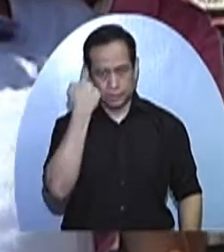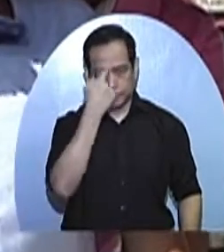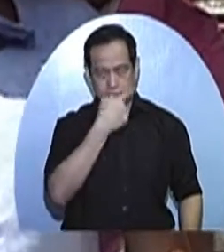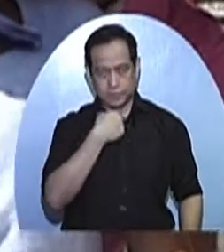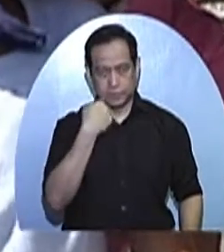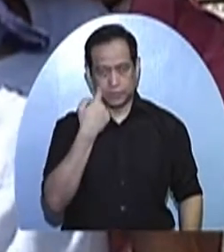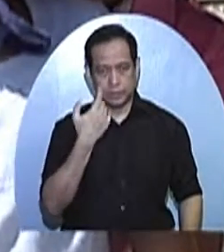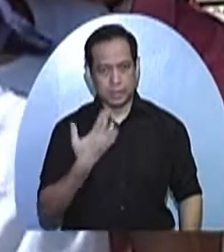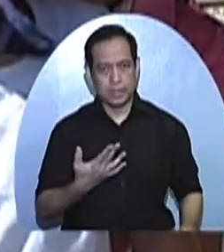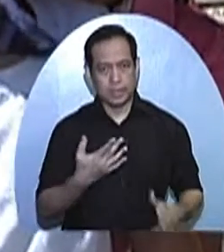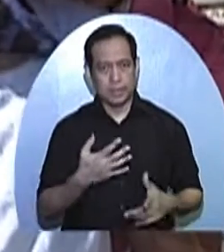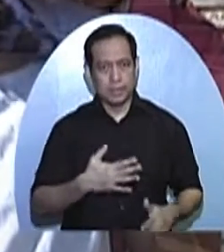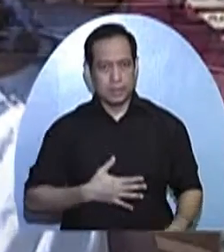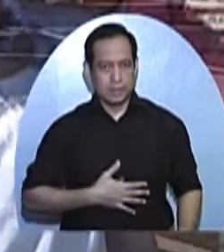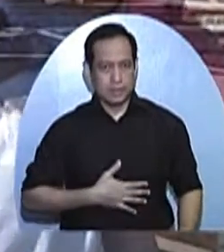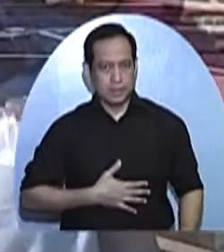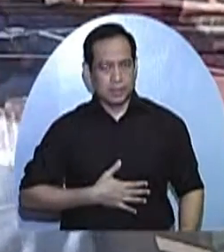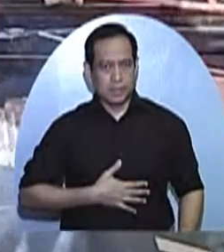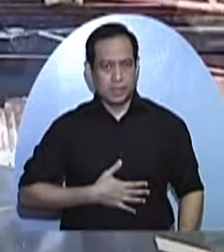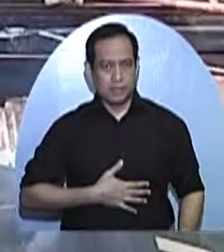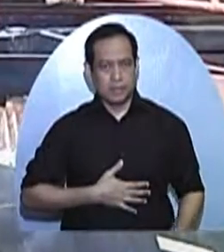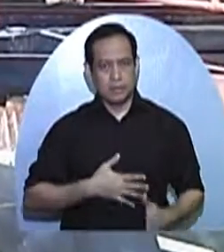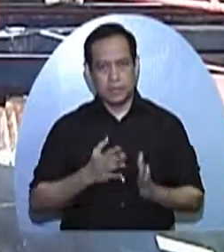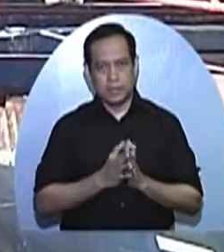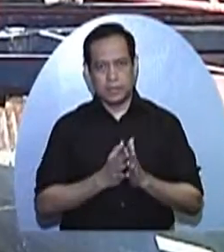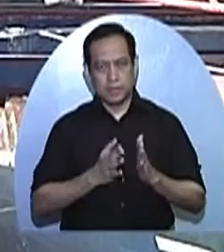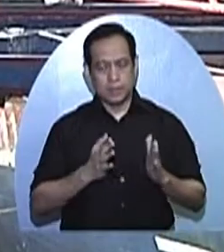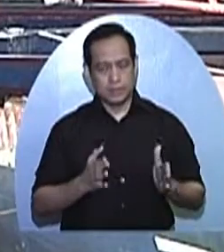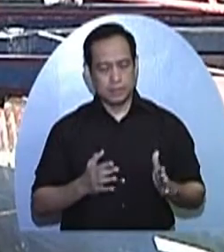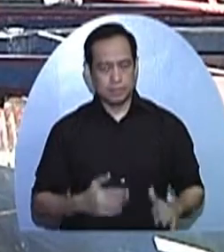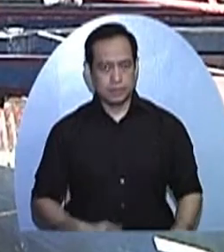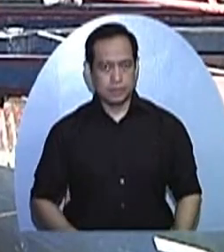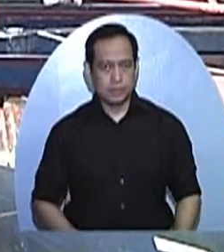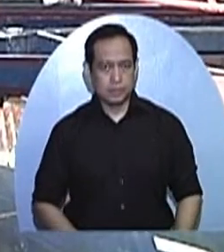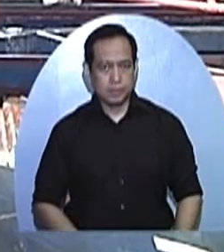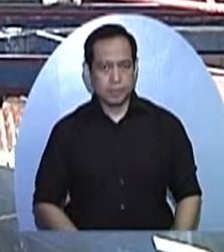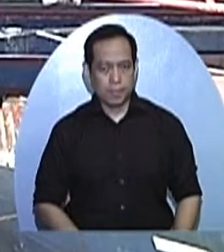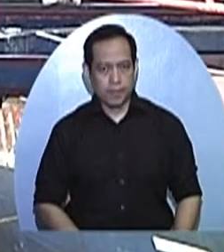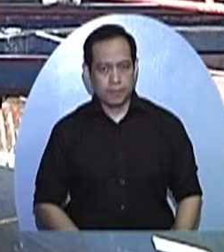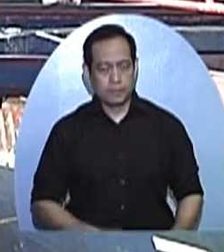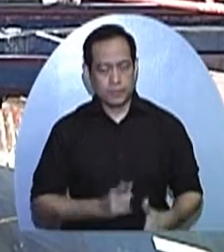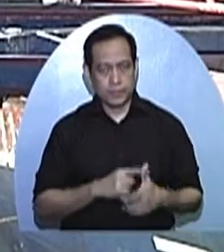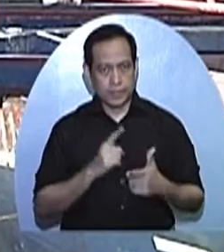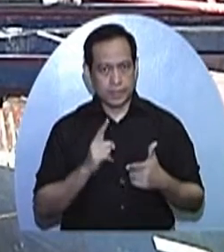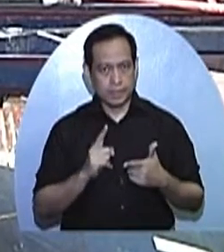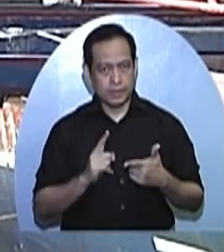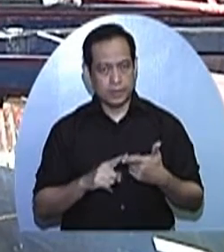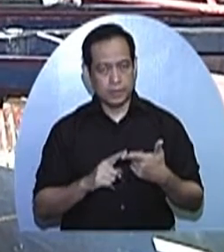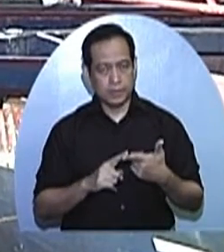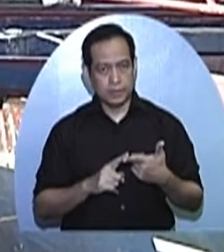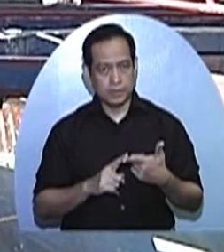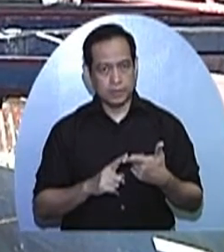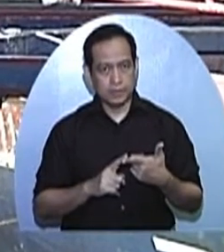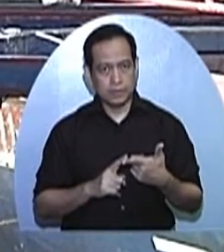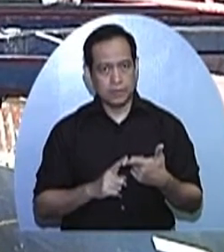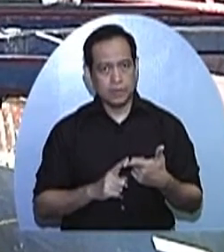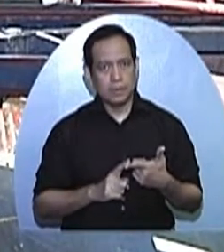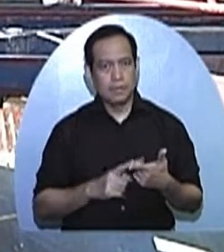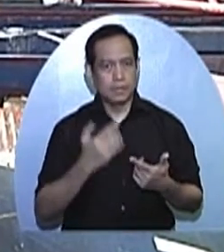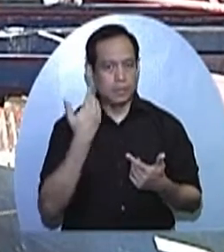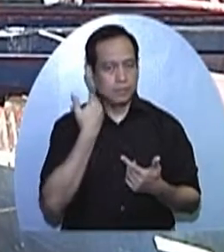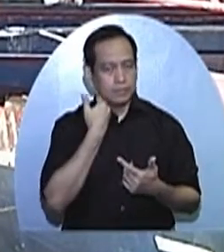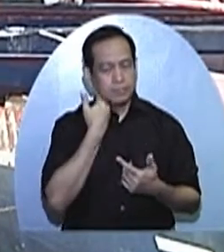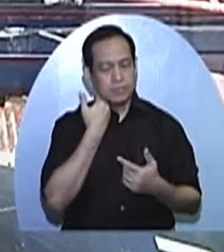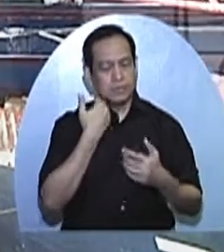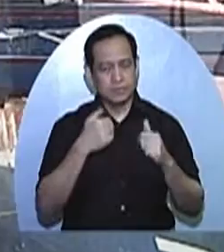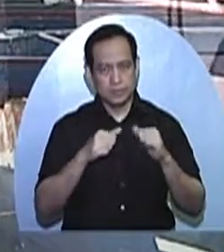maputla po siya. Tapos yung pong tiyan niya medyo malaki po. Ayan po. Tapos hindi po na ano yung lagnat niya, hindi